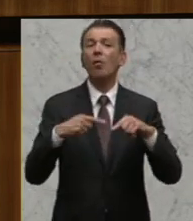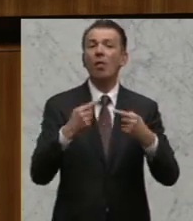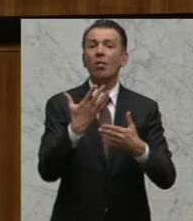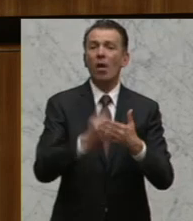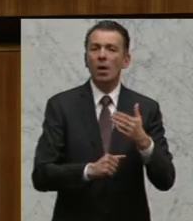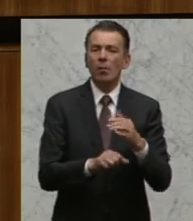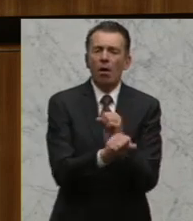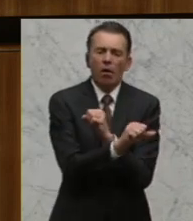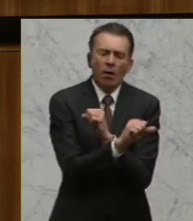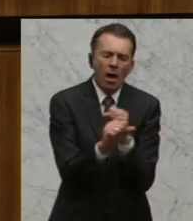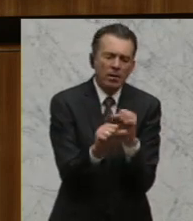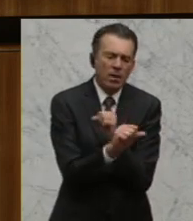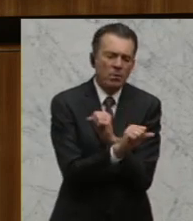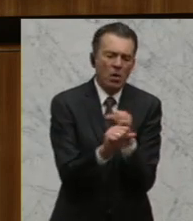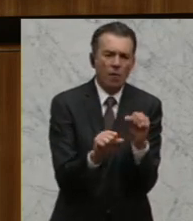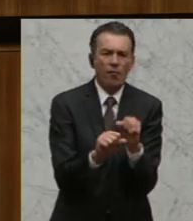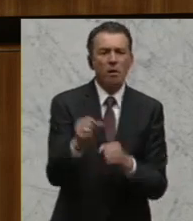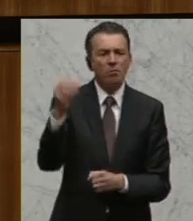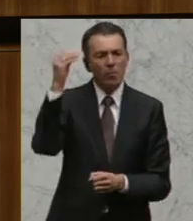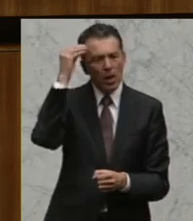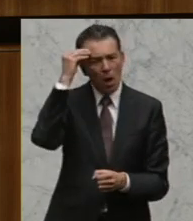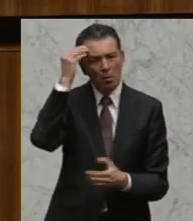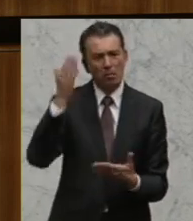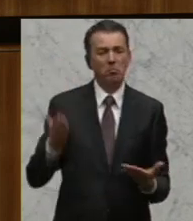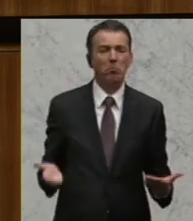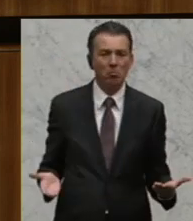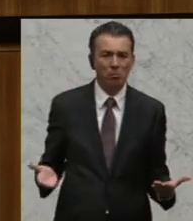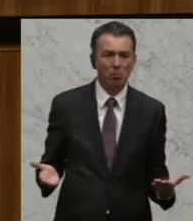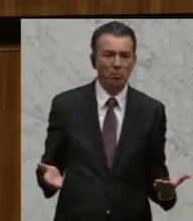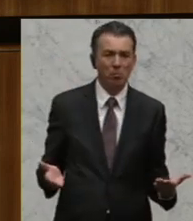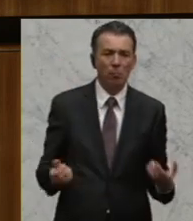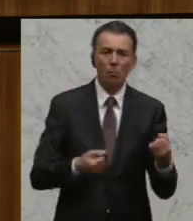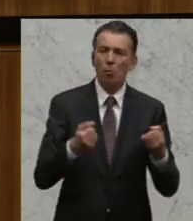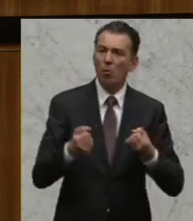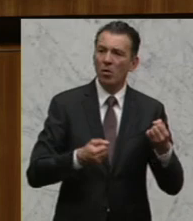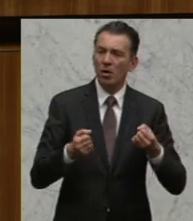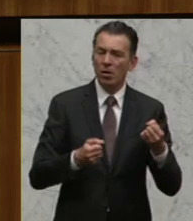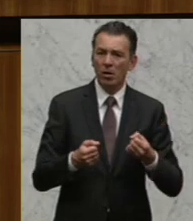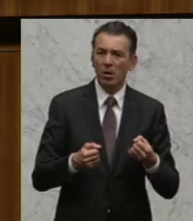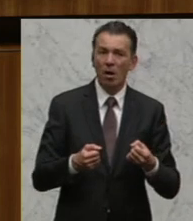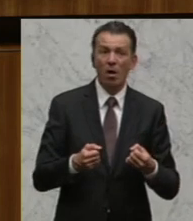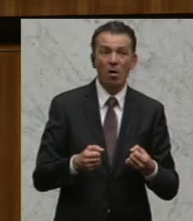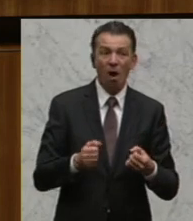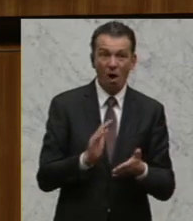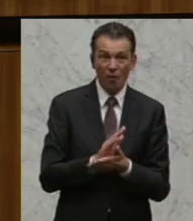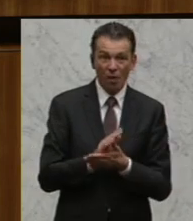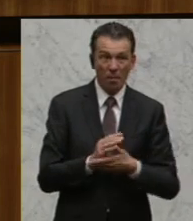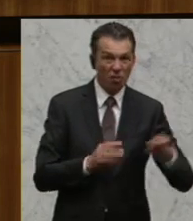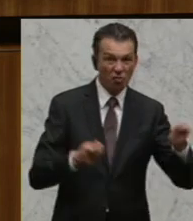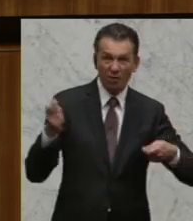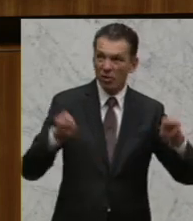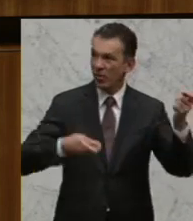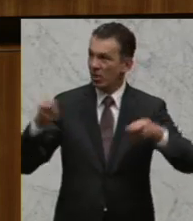geführt. Und ich glaube, es ist nicht die Aufgabe des Politikers, überall zu strafen, weil hinter